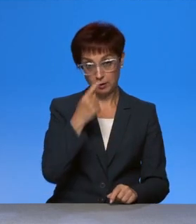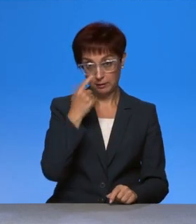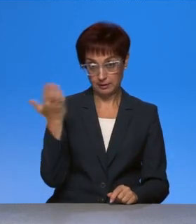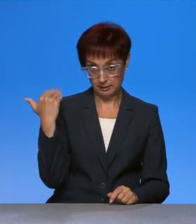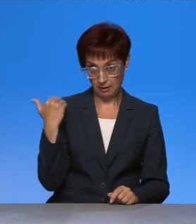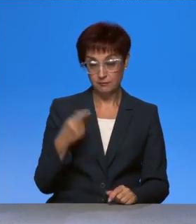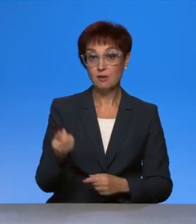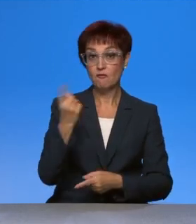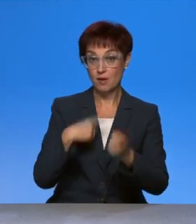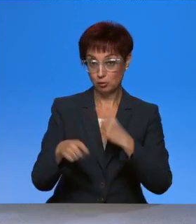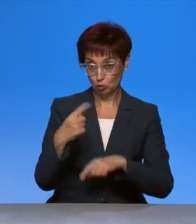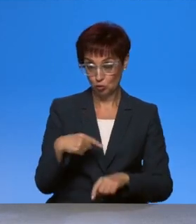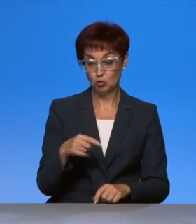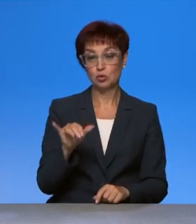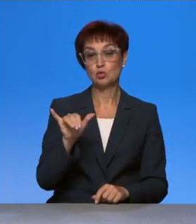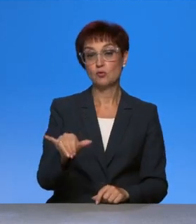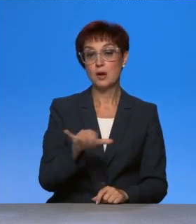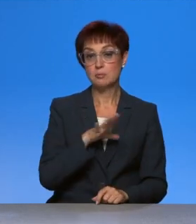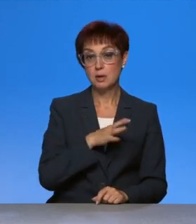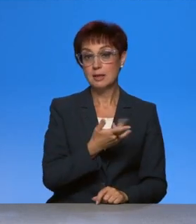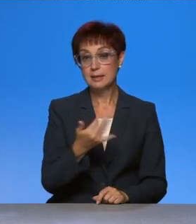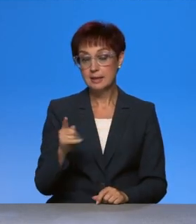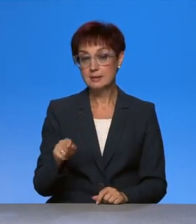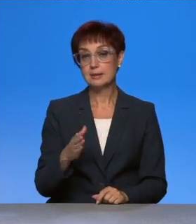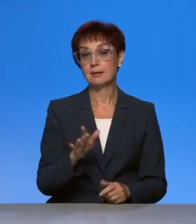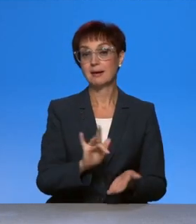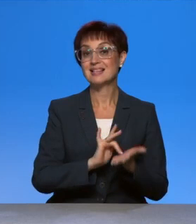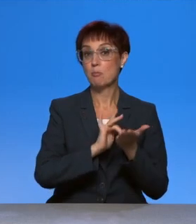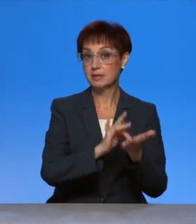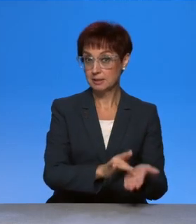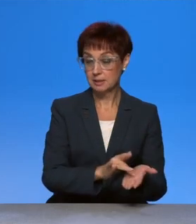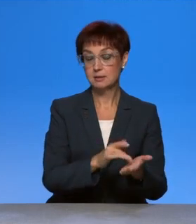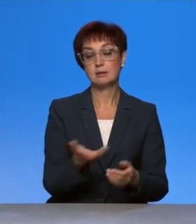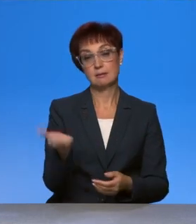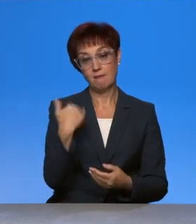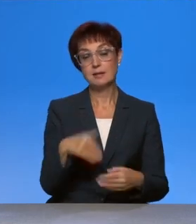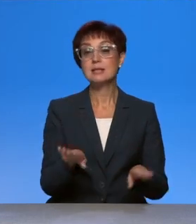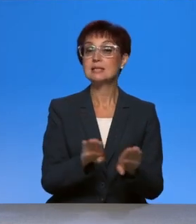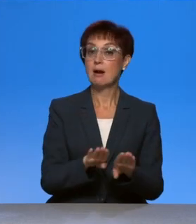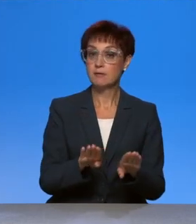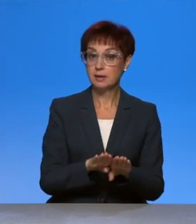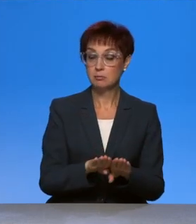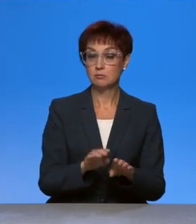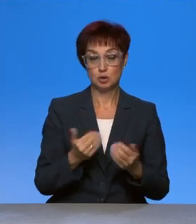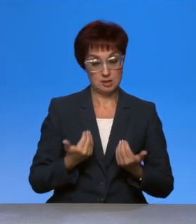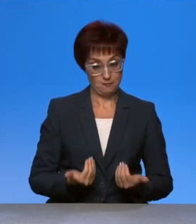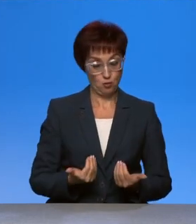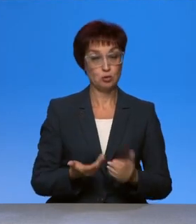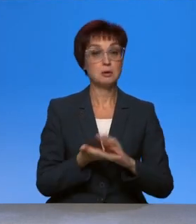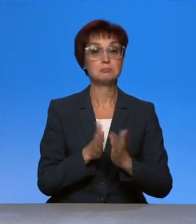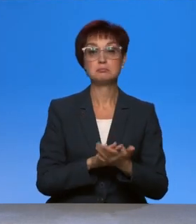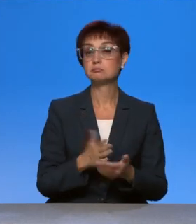и не одна экспедиция, собственно говоря, прошла. Да, давайте сравним, давайте перейдем ко дню сегодняшнему. Дело в том,